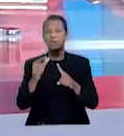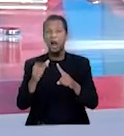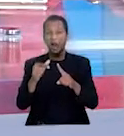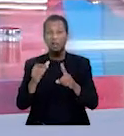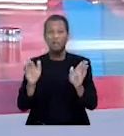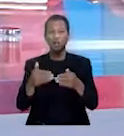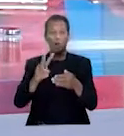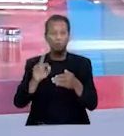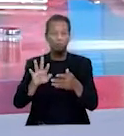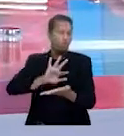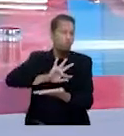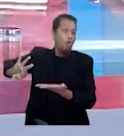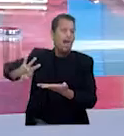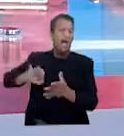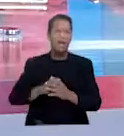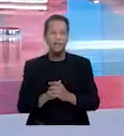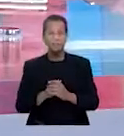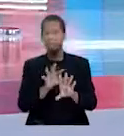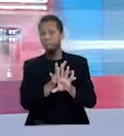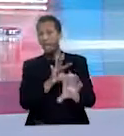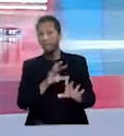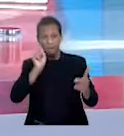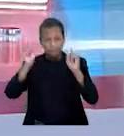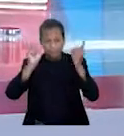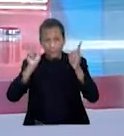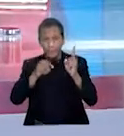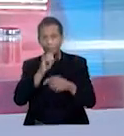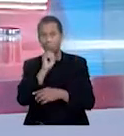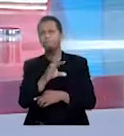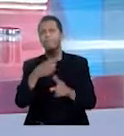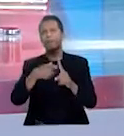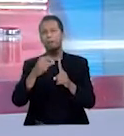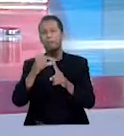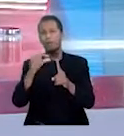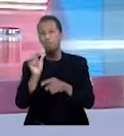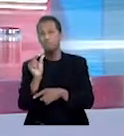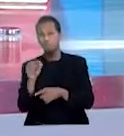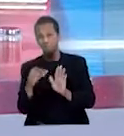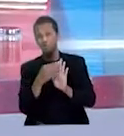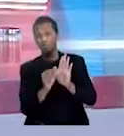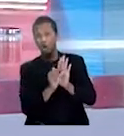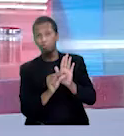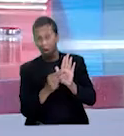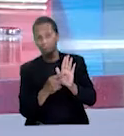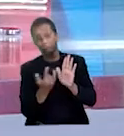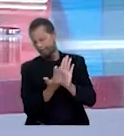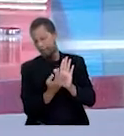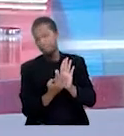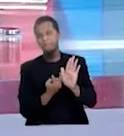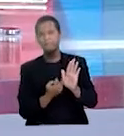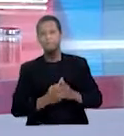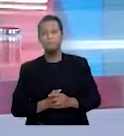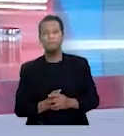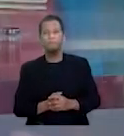pemilu 2024. Partai politik juga mengingatkan KPU untuk bekerja sesuai dengan amanat undang-undang dan tetap independen.